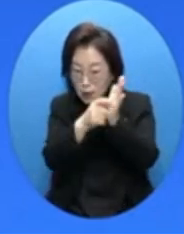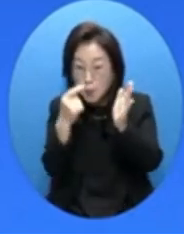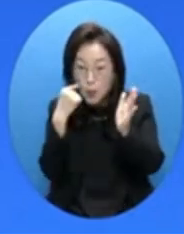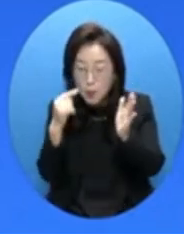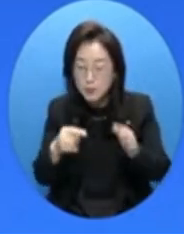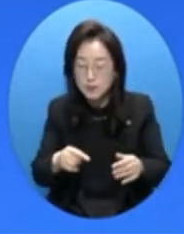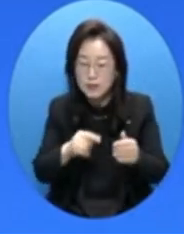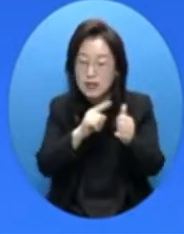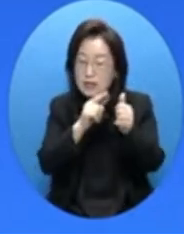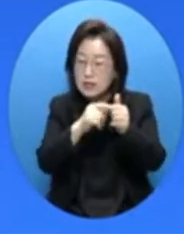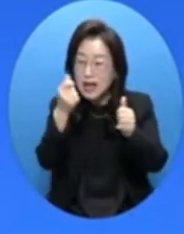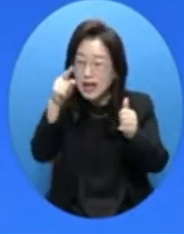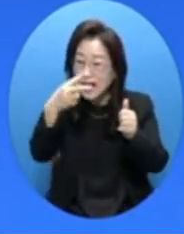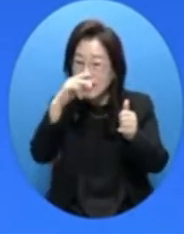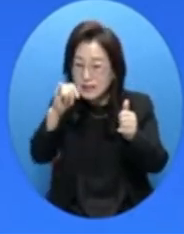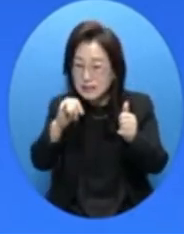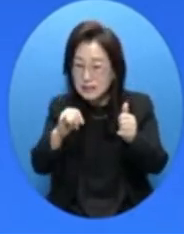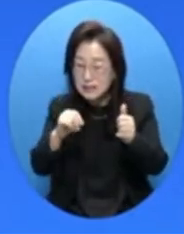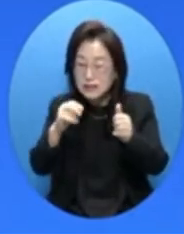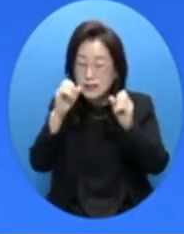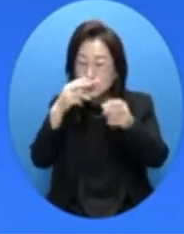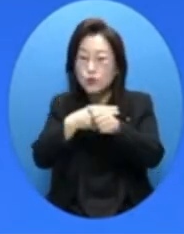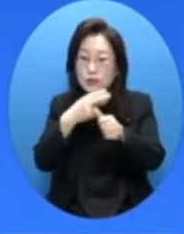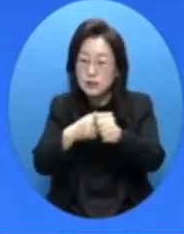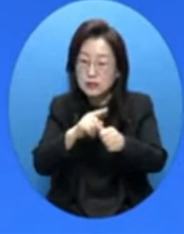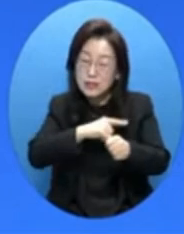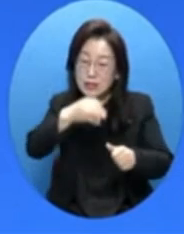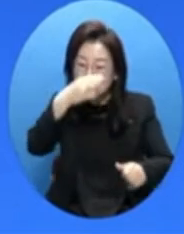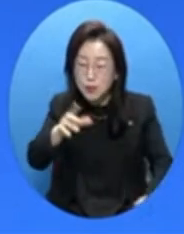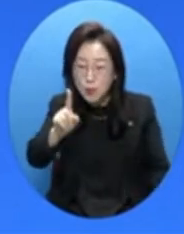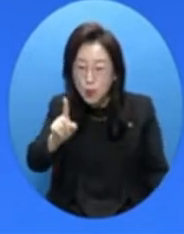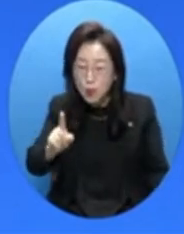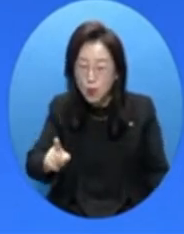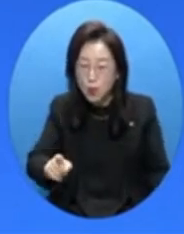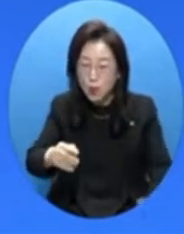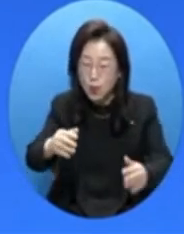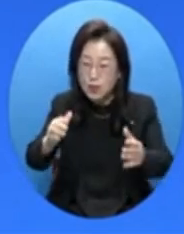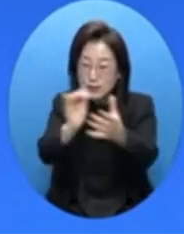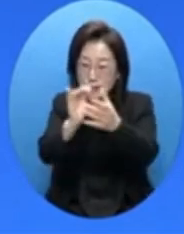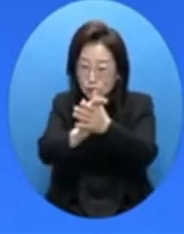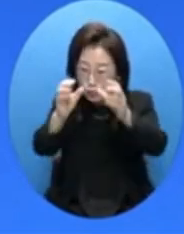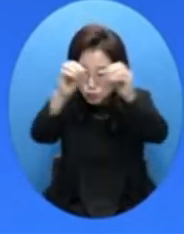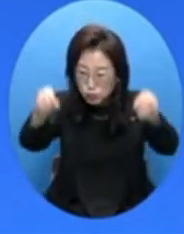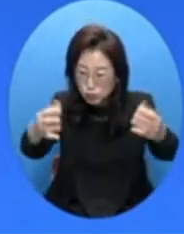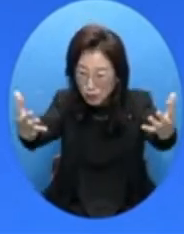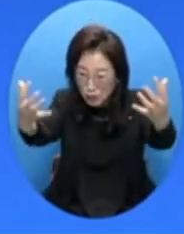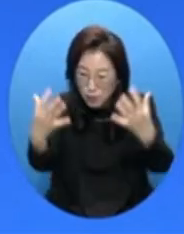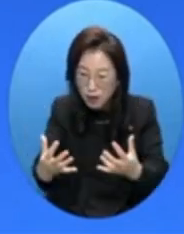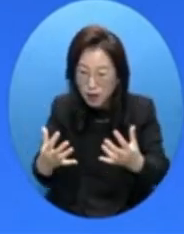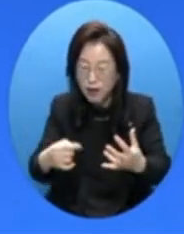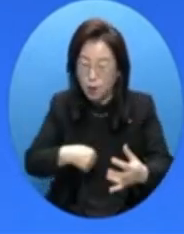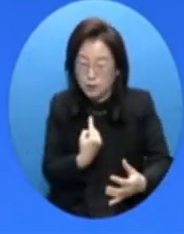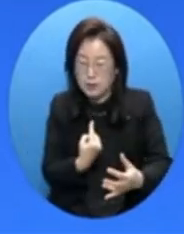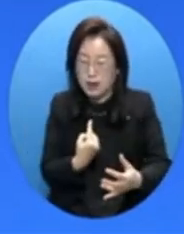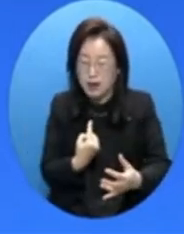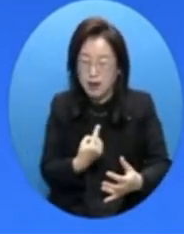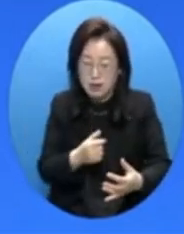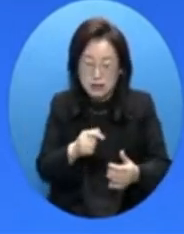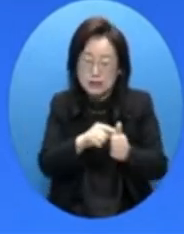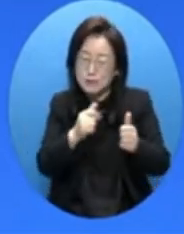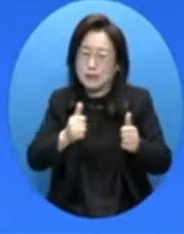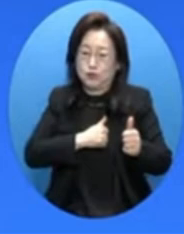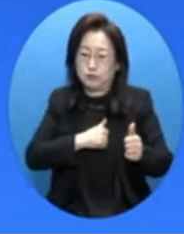본인이 힘들었던 것은 자기 동료 선교사들 앞에서 자기의 그런 잘못을 고백하는 것이었다고 말합니다 자주짐 강한 그들과